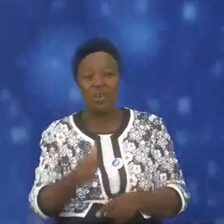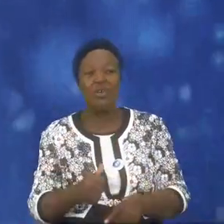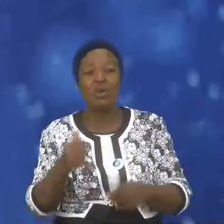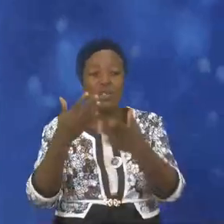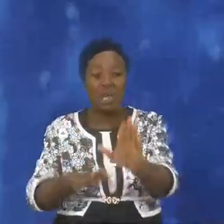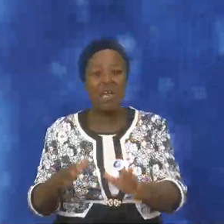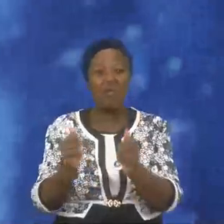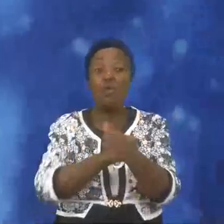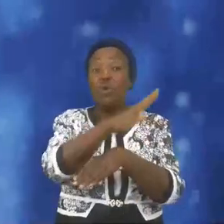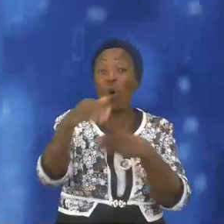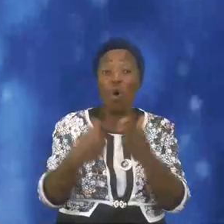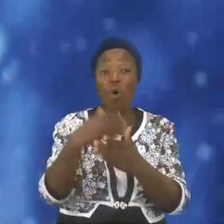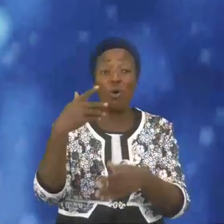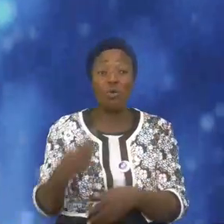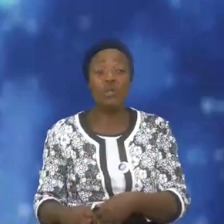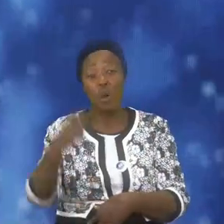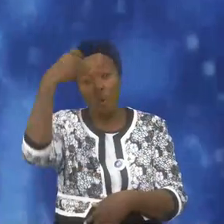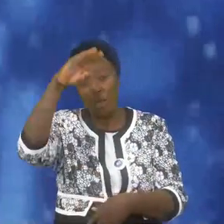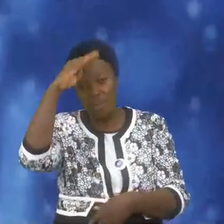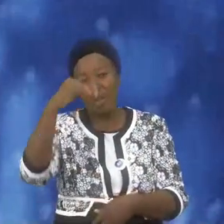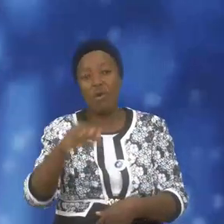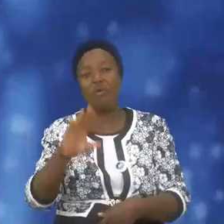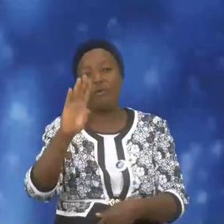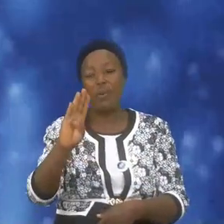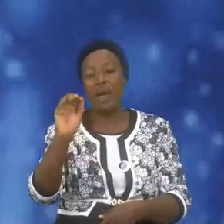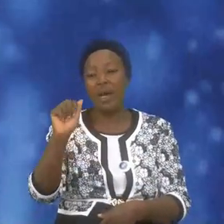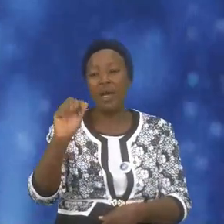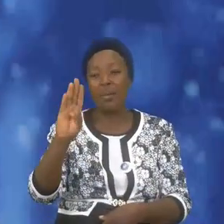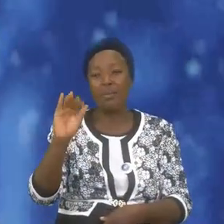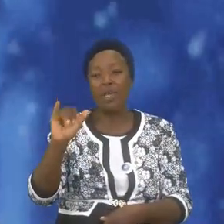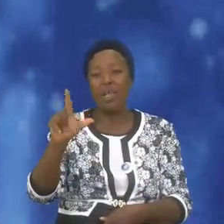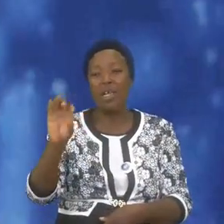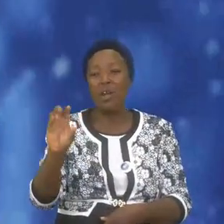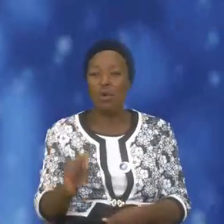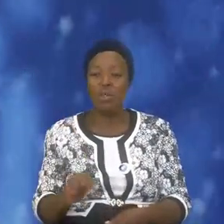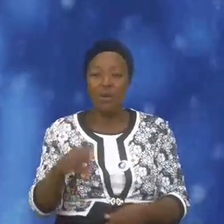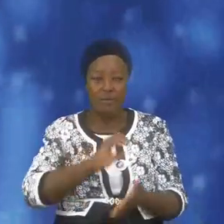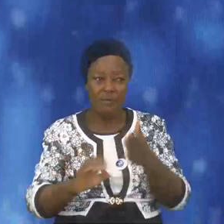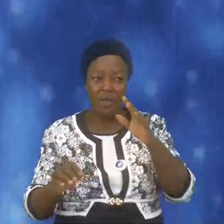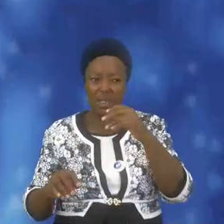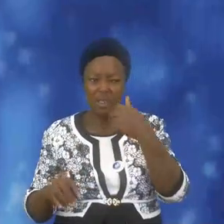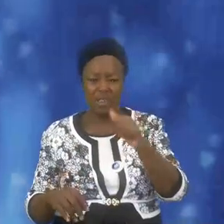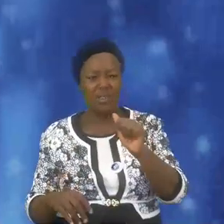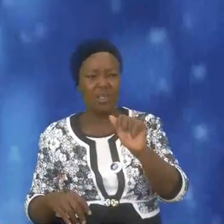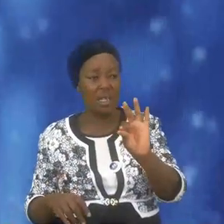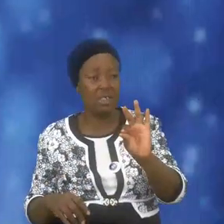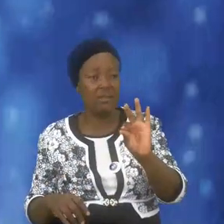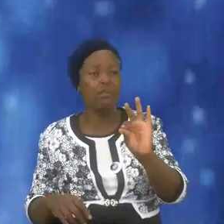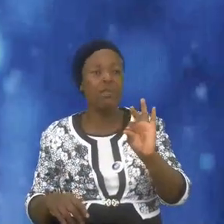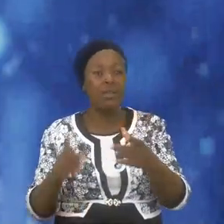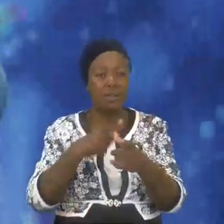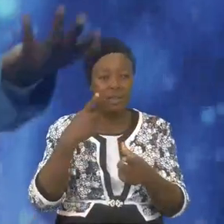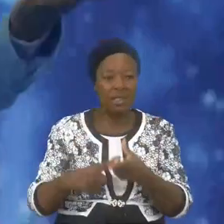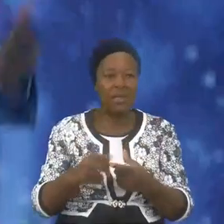Daniel et ses compagnons avec le reste des sages de Babylone. Verset 19. Alors, le secret fut